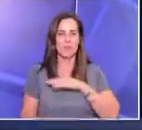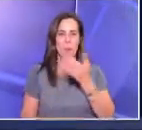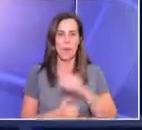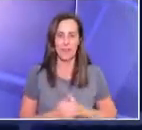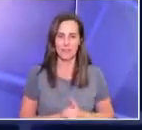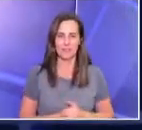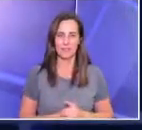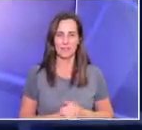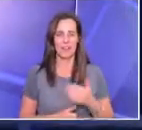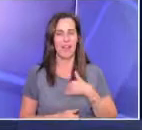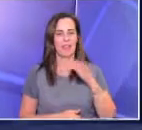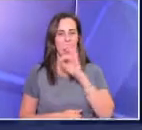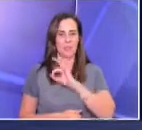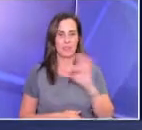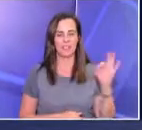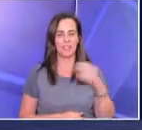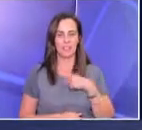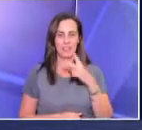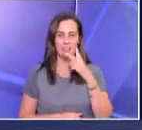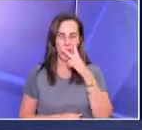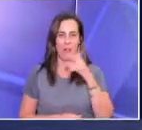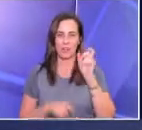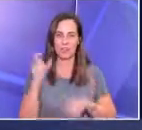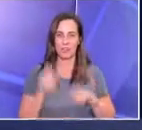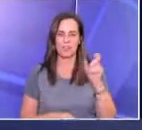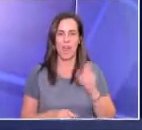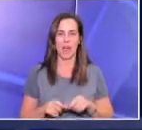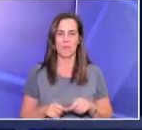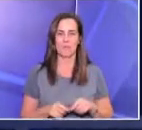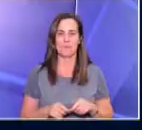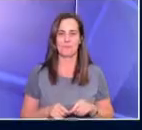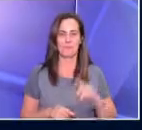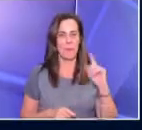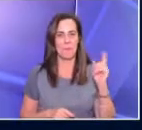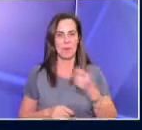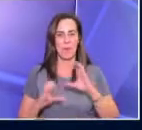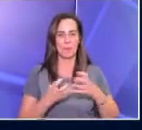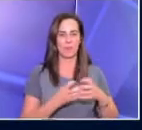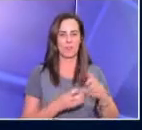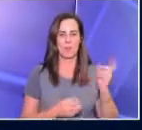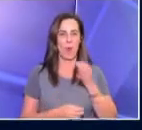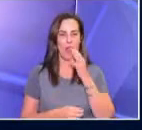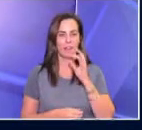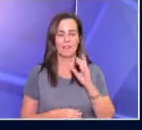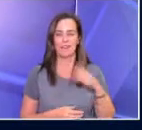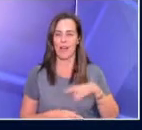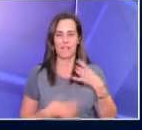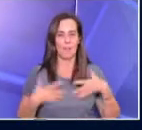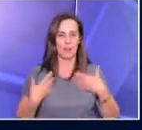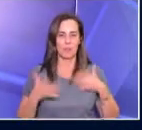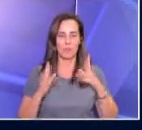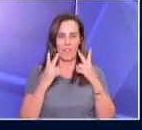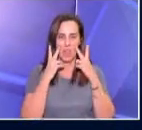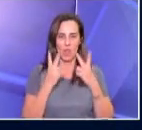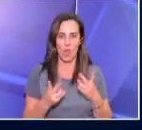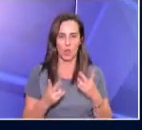שלומך? שלומי מצוין, אני רואה פה ציבור שלם של אנשים, מכל המגזרים, מכל הגילאים, זו חוויה מרגשת מאוד